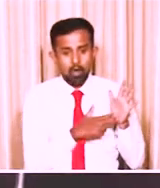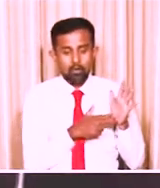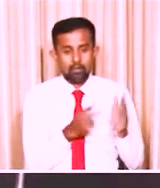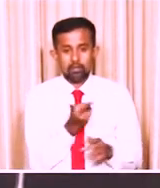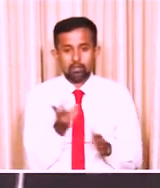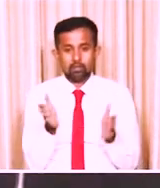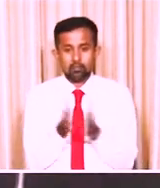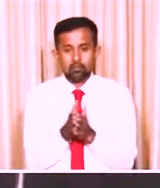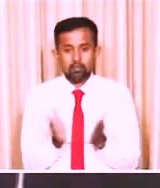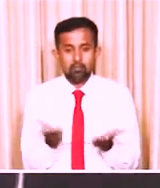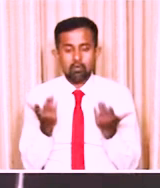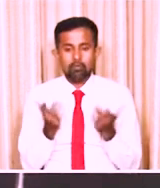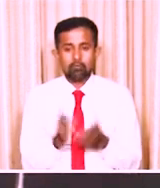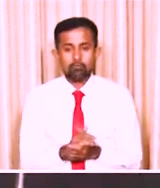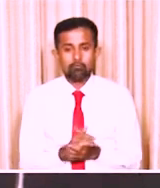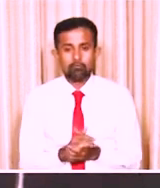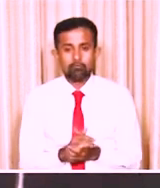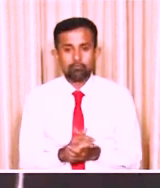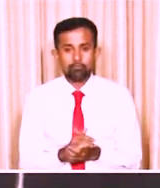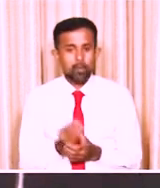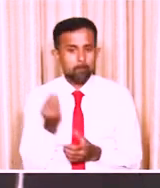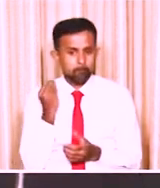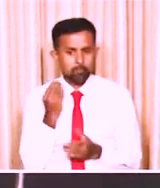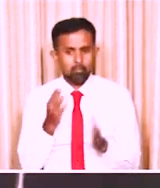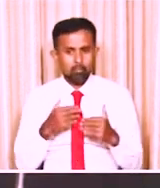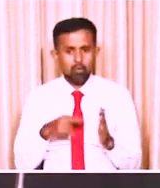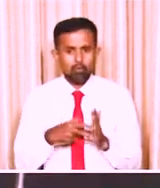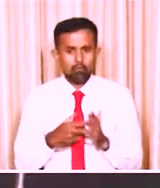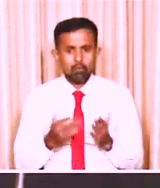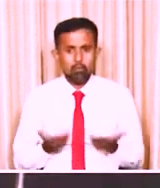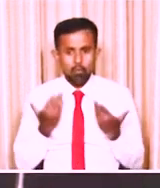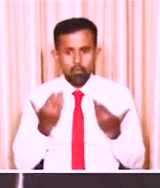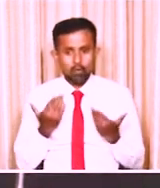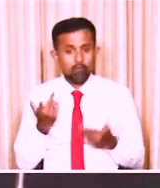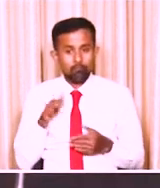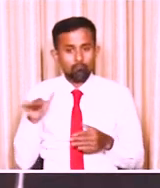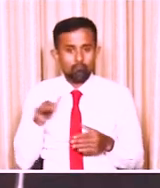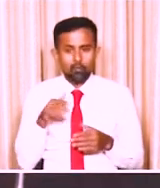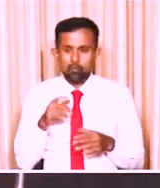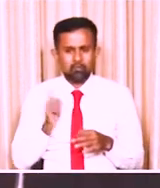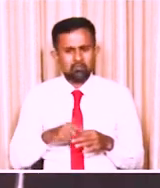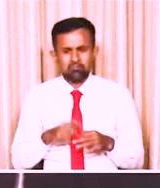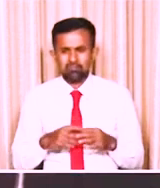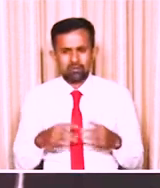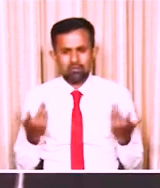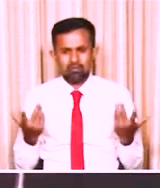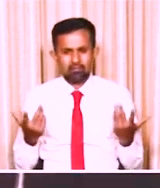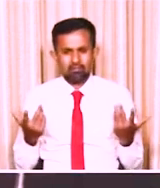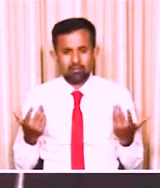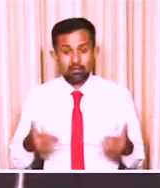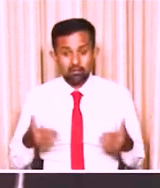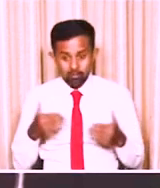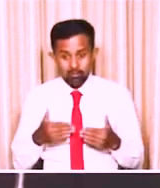பகுதியிலே அம்பாந்தோட்டையிலே இன்னும் ஒரு ப்ரொஜெக்டை கொண்டு வந்திருக்கிறார்கள். இன்னும் ஒரு ப்ரொஜெக்டை கொண்டு வருவதிலே பிரச்சனை இல்லை. ஏற்கனவே அனுமதி வழங்கிய ப்ரொஜெக்டை ஏன் அதை